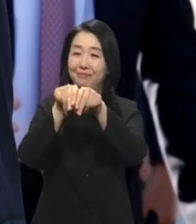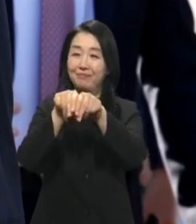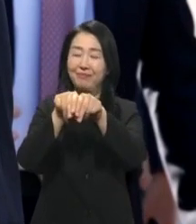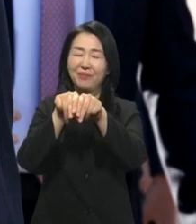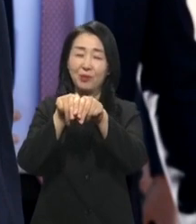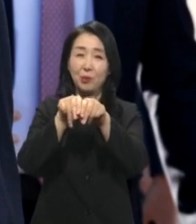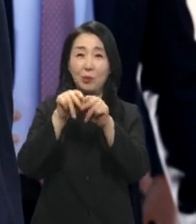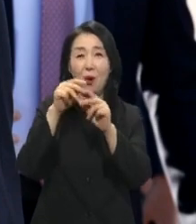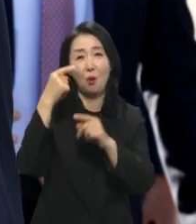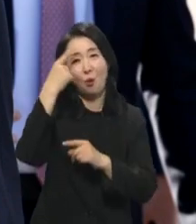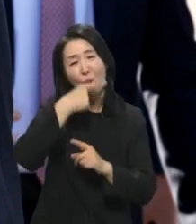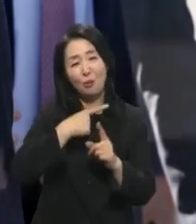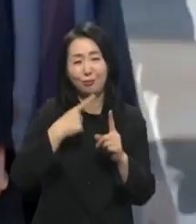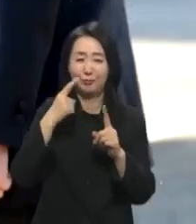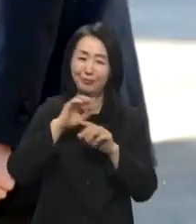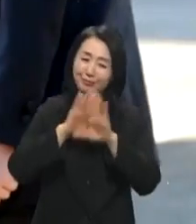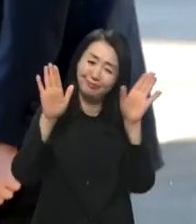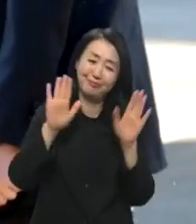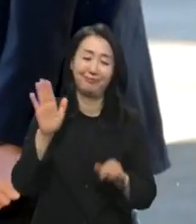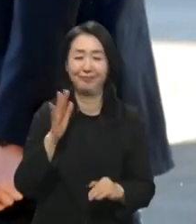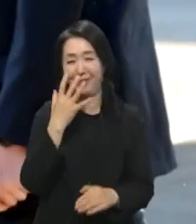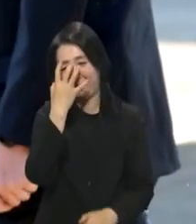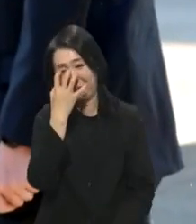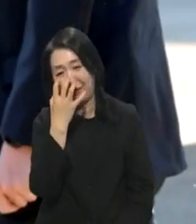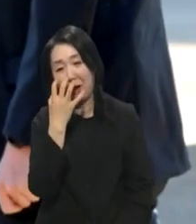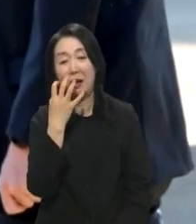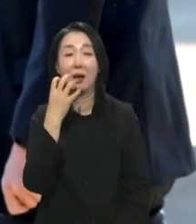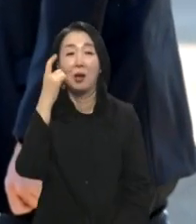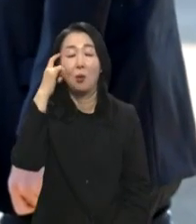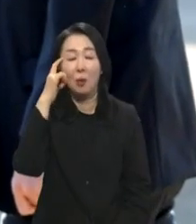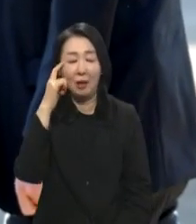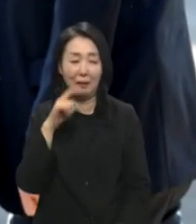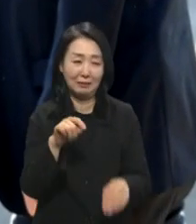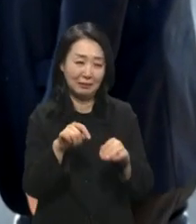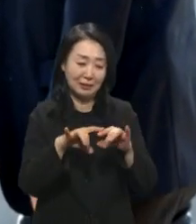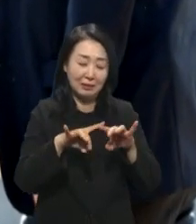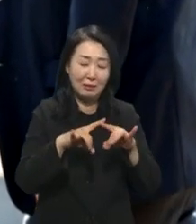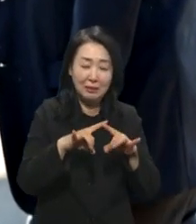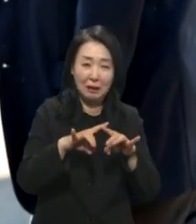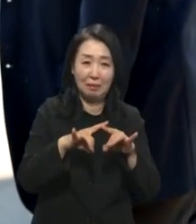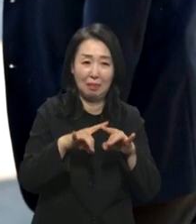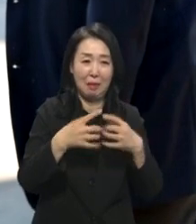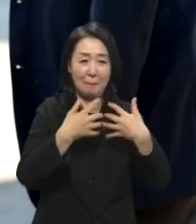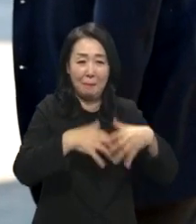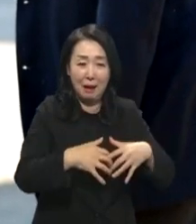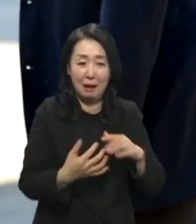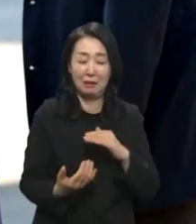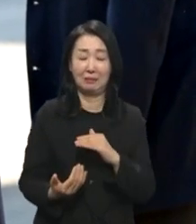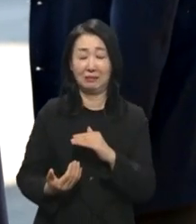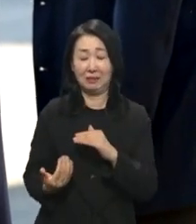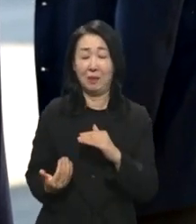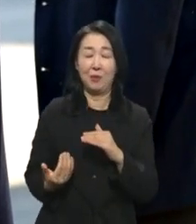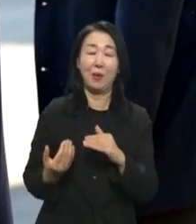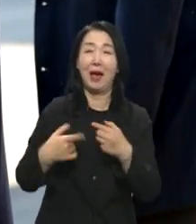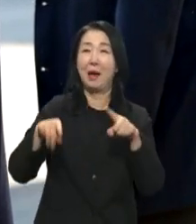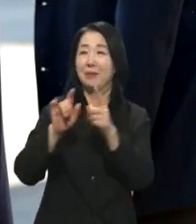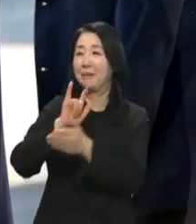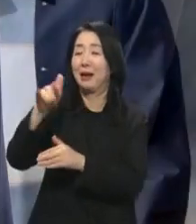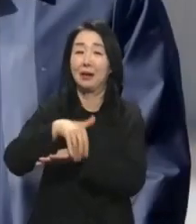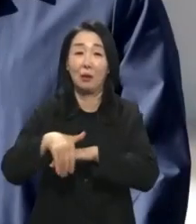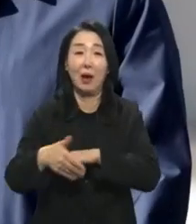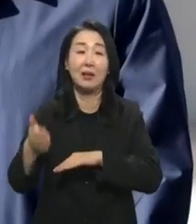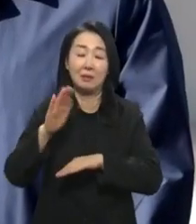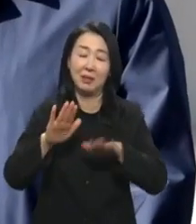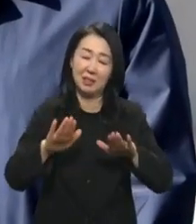박지만은 않습니다 그래서이 먹통 사태가 터지면서 원래 순방 같이 가려다가 한국에 남기로 했고요 또